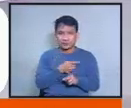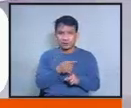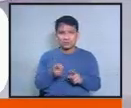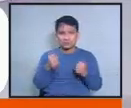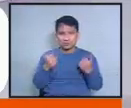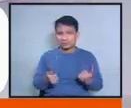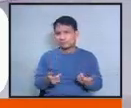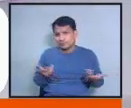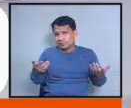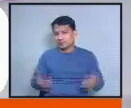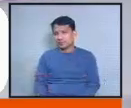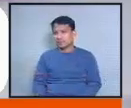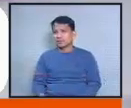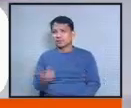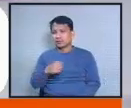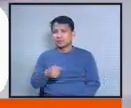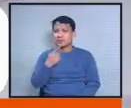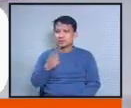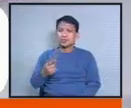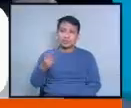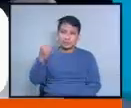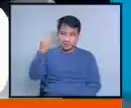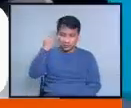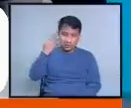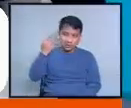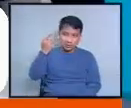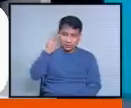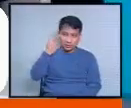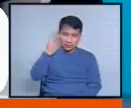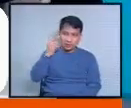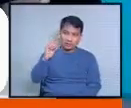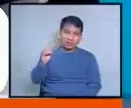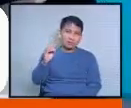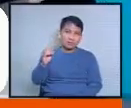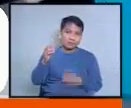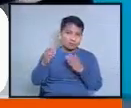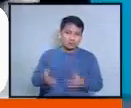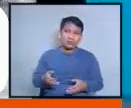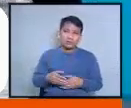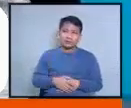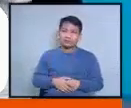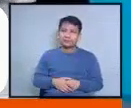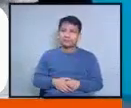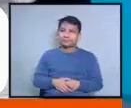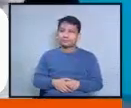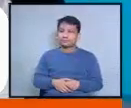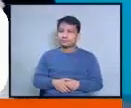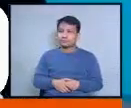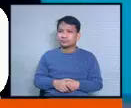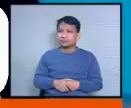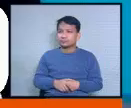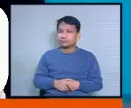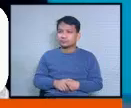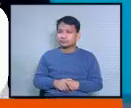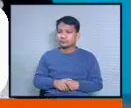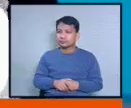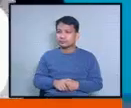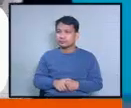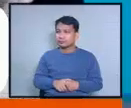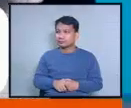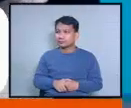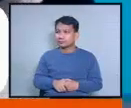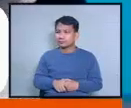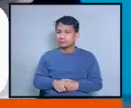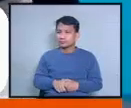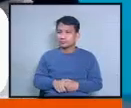dapat talaga. But anyway, sige, kausapin natin to. Ito na mismo yung maari, ano? Ito na ba si, ano? Jason?